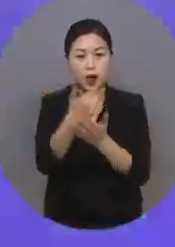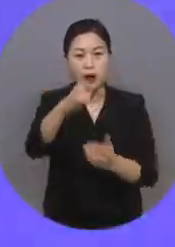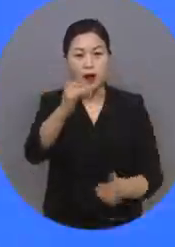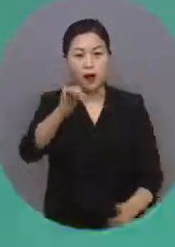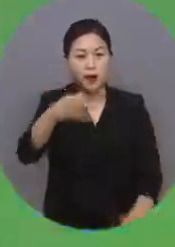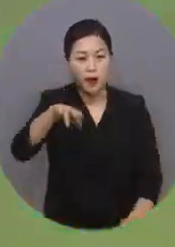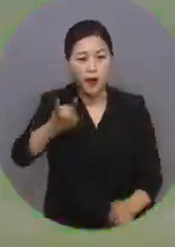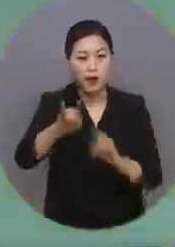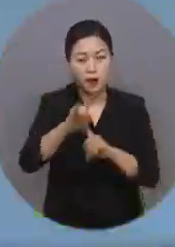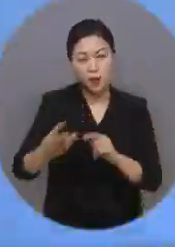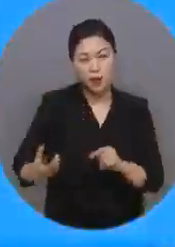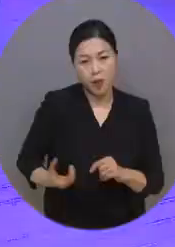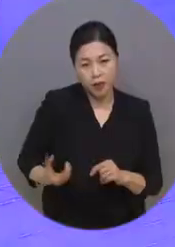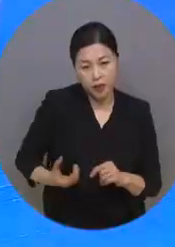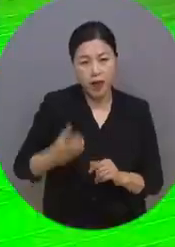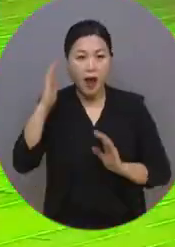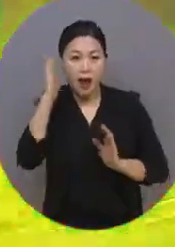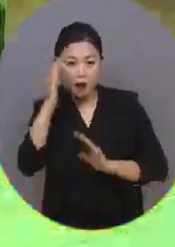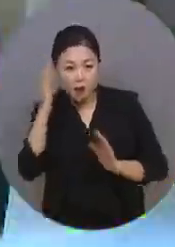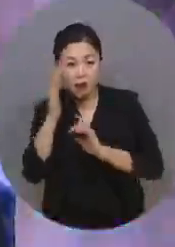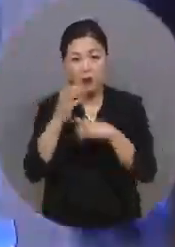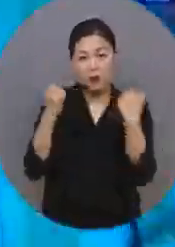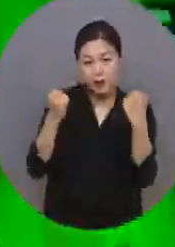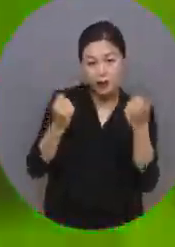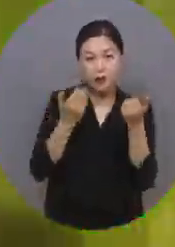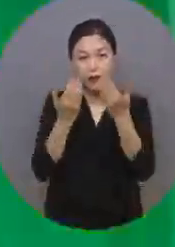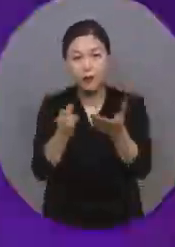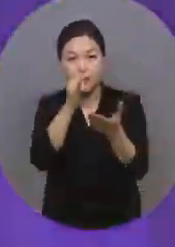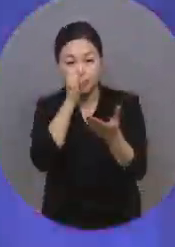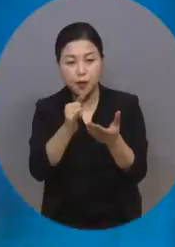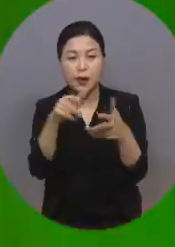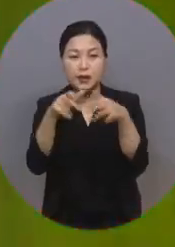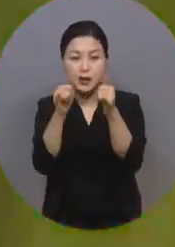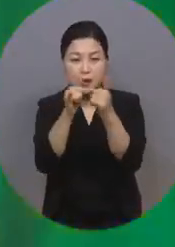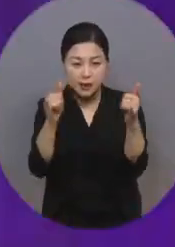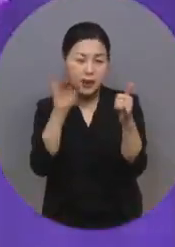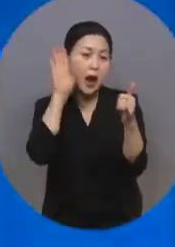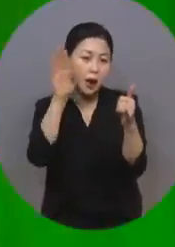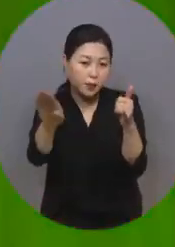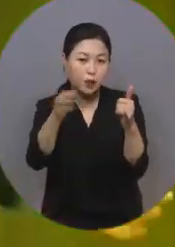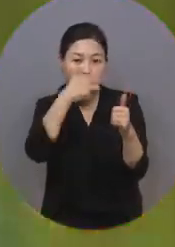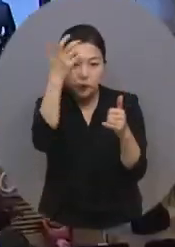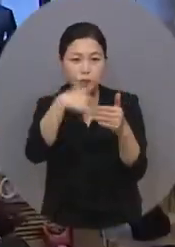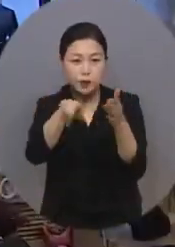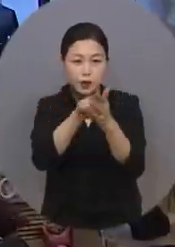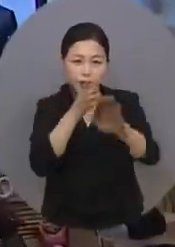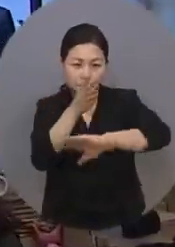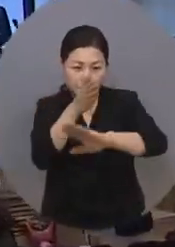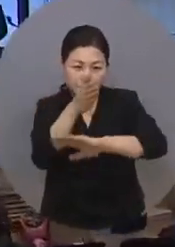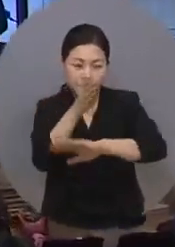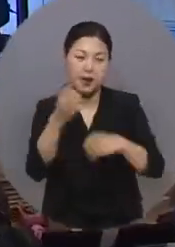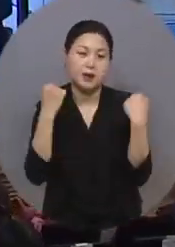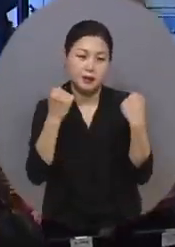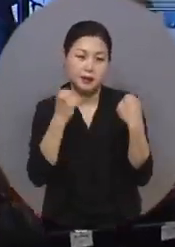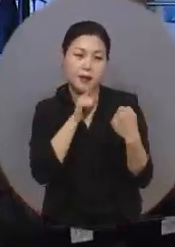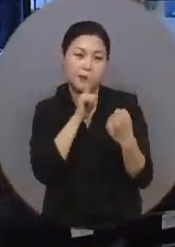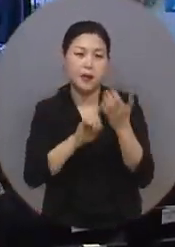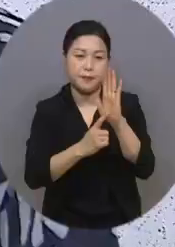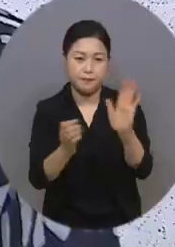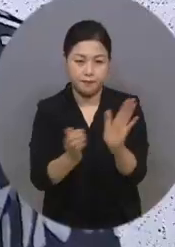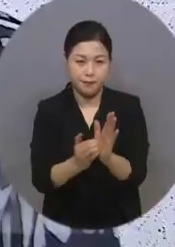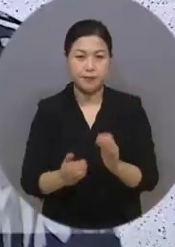아카데미 학생들을 응원하는 한편 앞으로 많은 장애인들이 꿈을 향해 나아가길 바란다는 응원의 메시지를